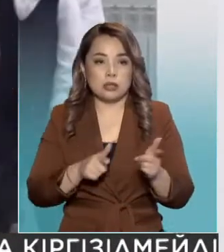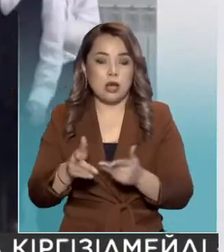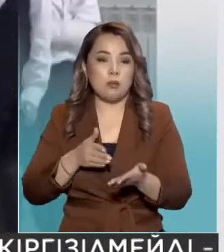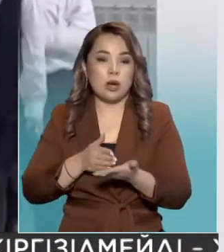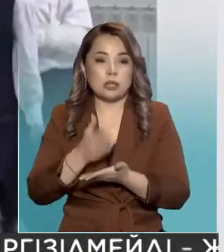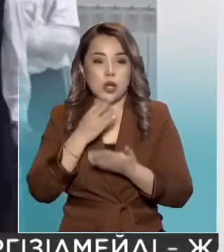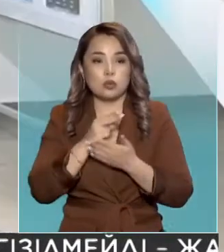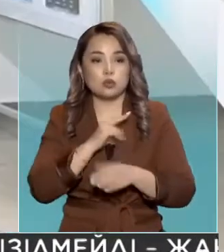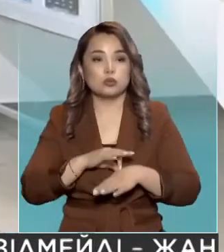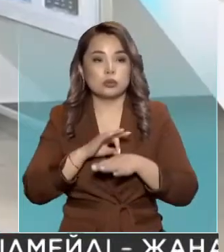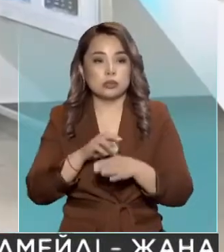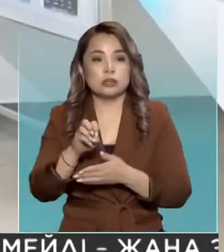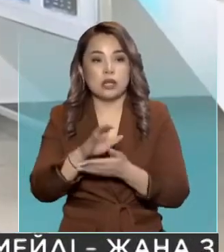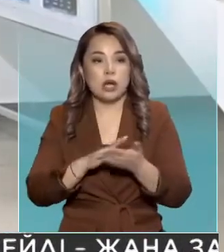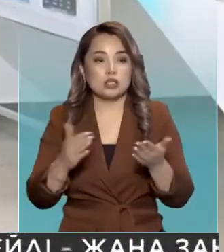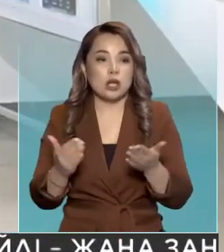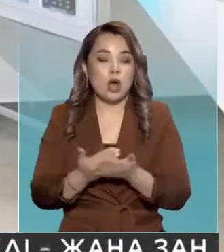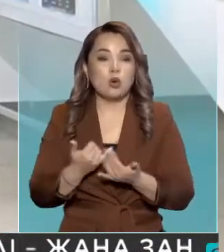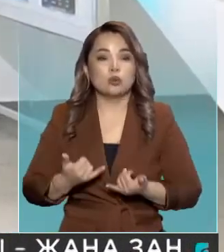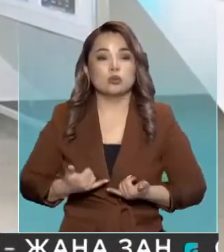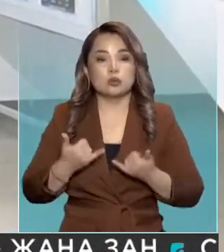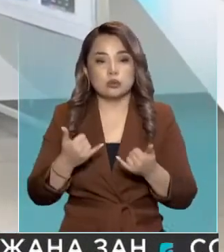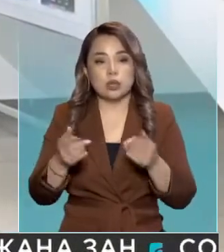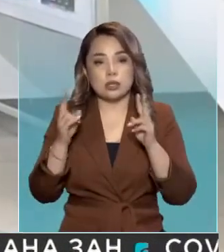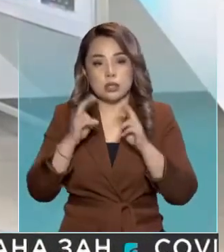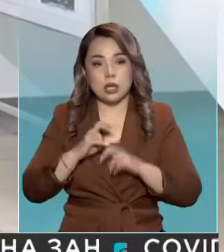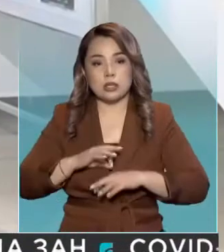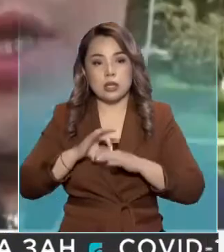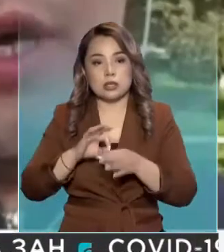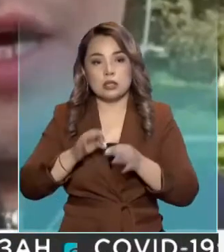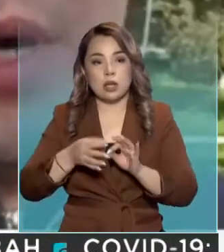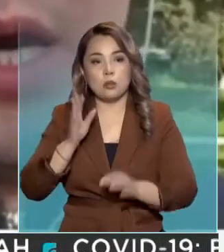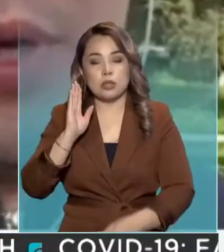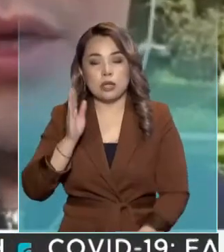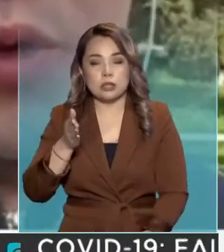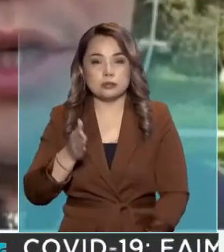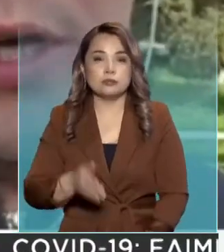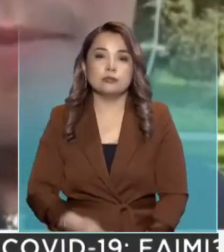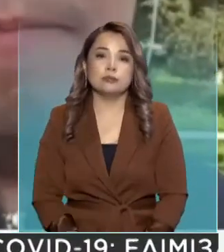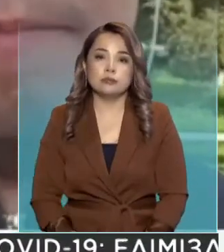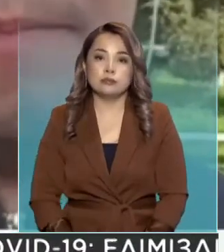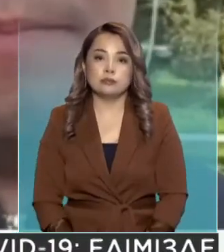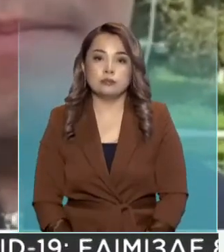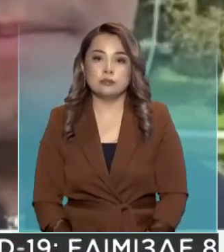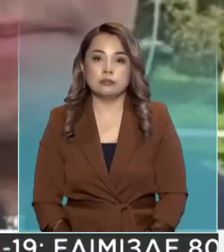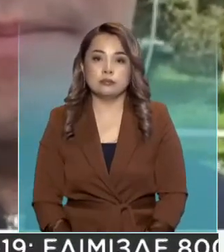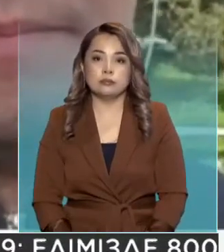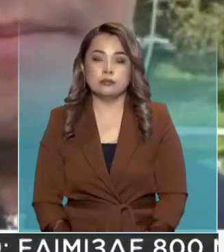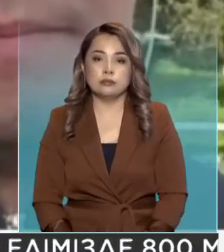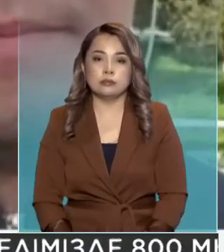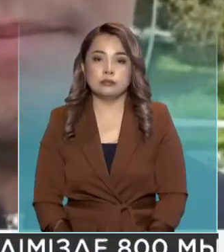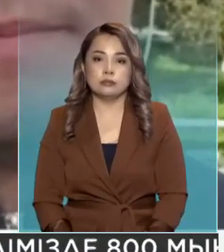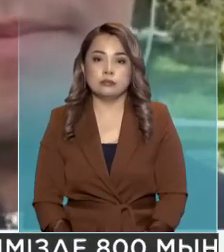бағыттағы жұмыстар жалғасып, жаңа ұсыныстар зерделенбек. Гүлназ, мендегі бар ақпарат осы. Рахмет, Нұрдос.